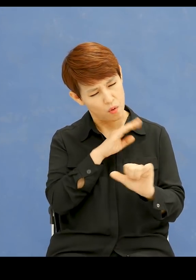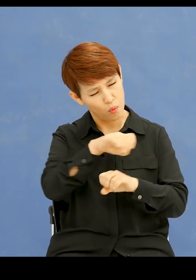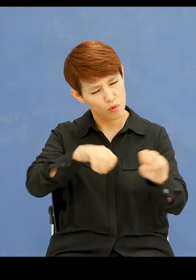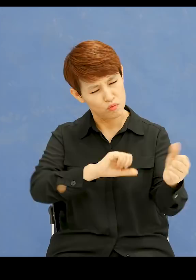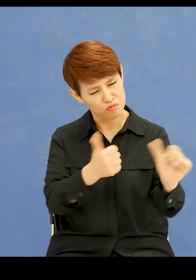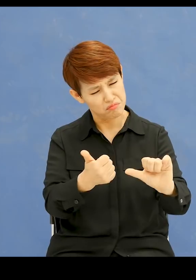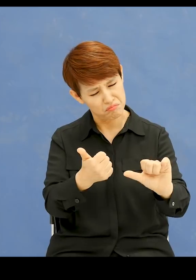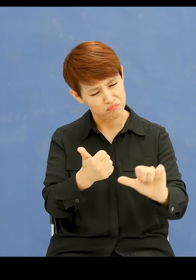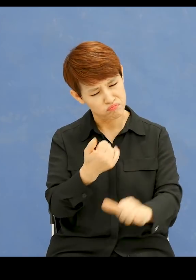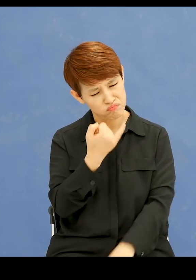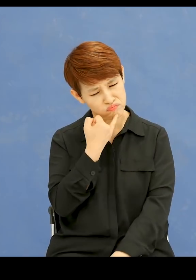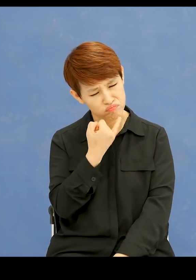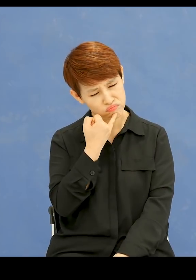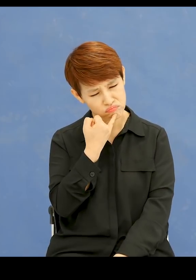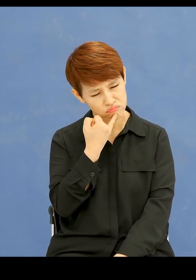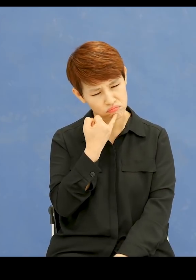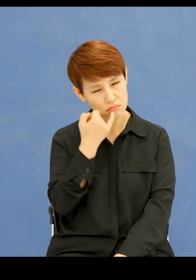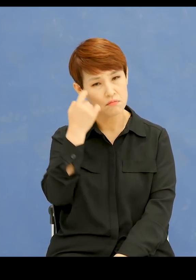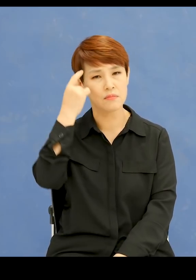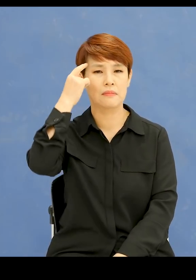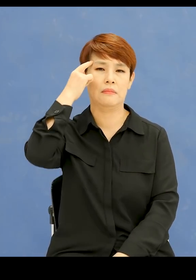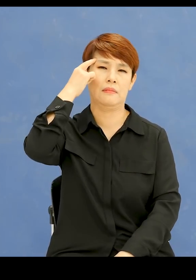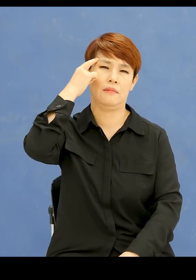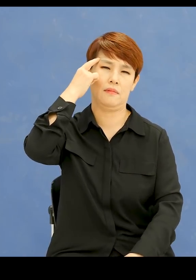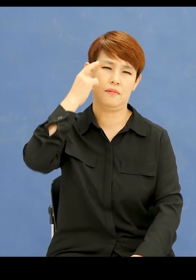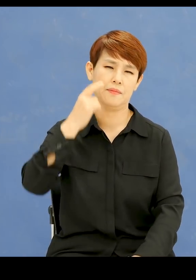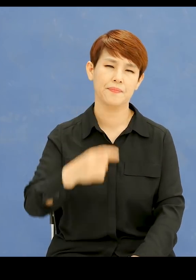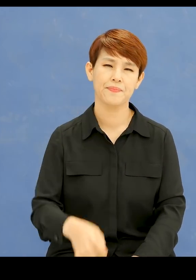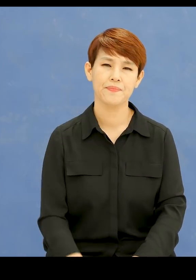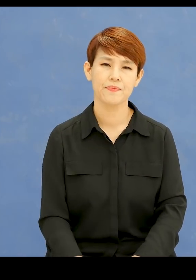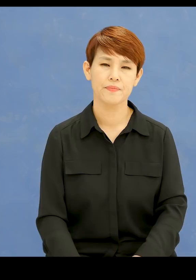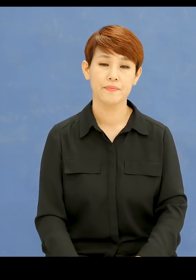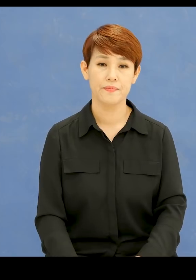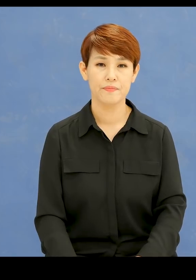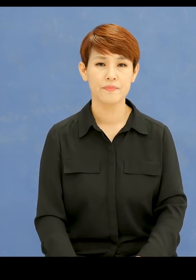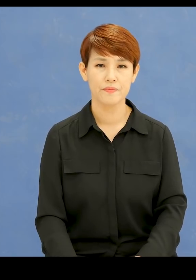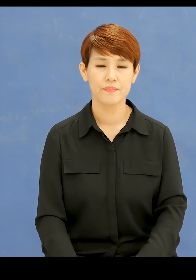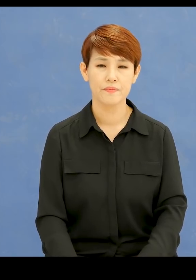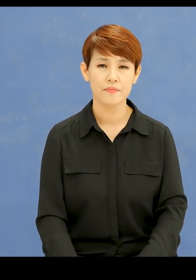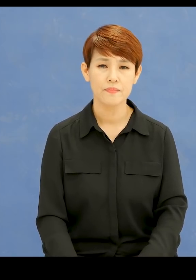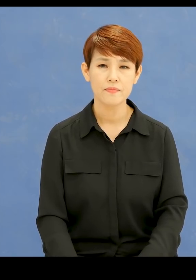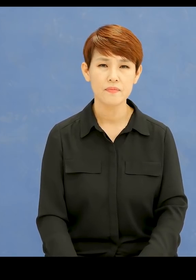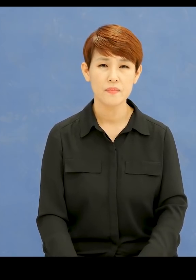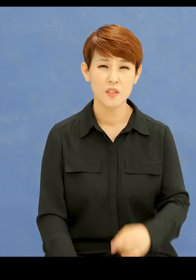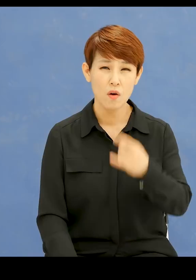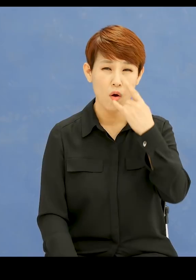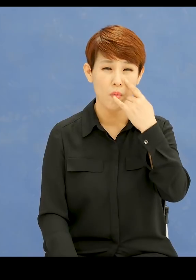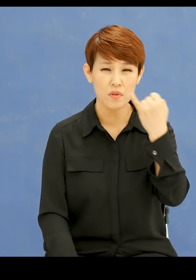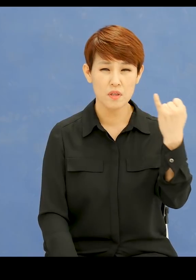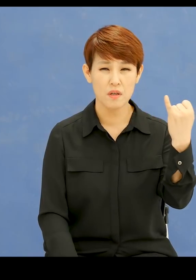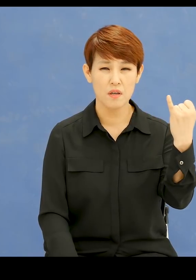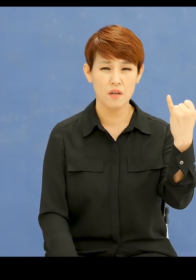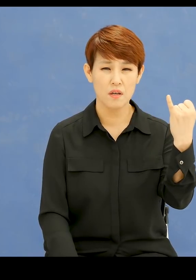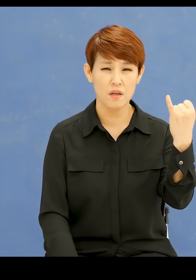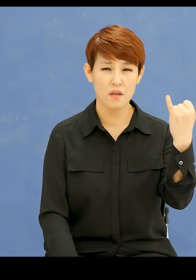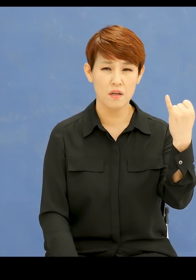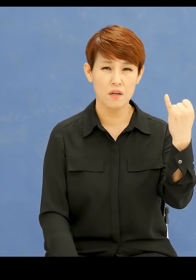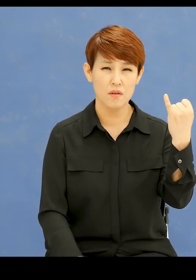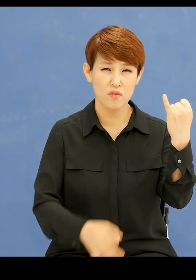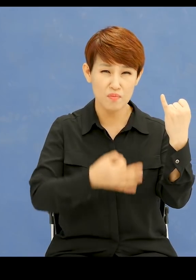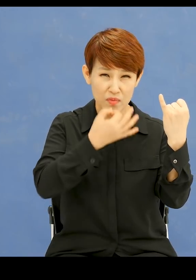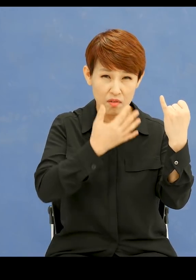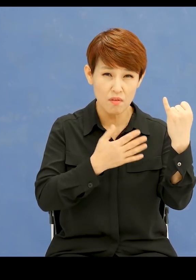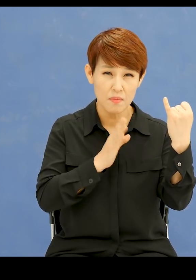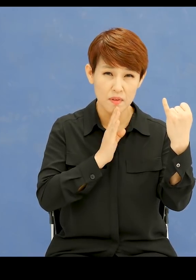그냥 죽는 것도 나쁘진 않겠네? 이런 생각을 그 어린아이가 하게 되죠. 사실 엎친 데 덮친 경우로 또 어머니가 힘든 일을